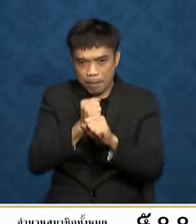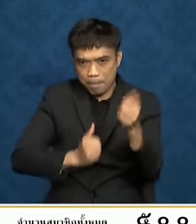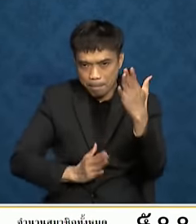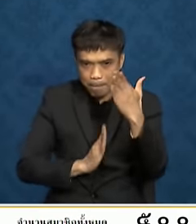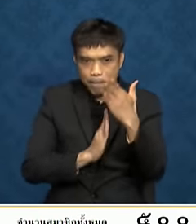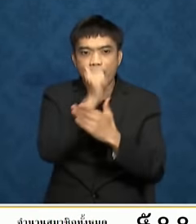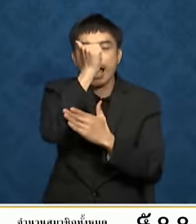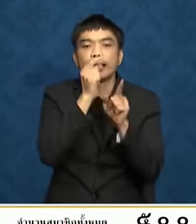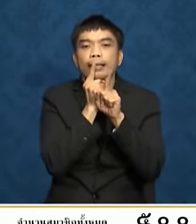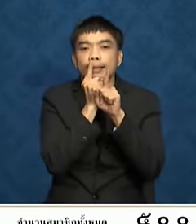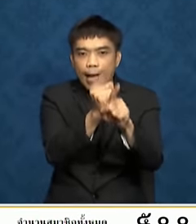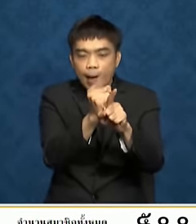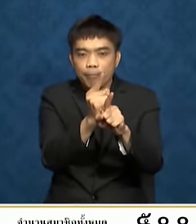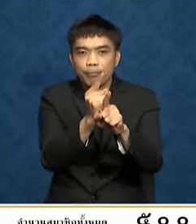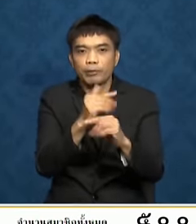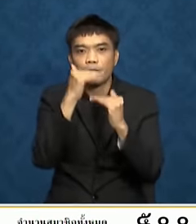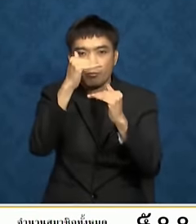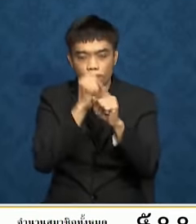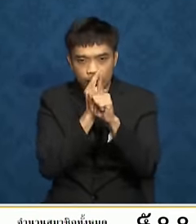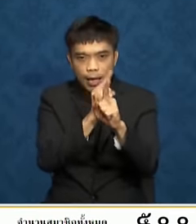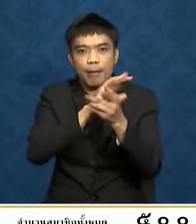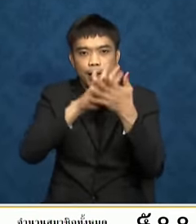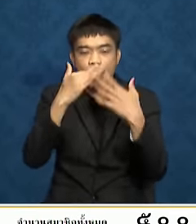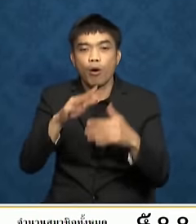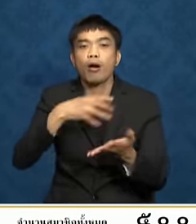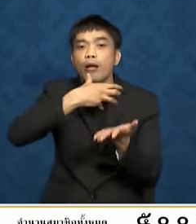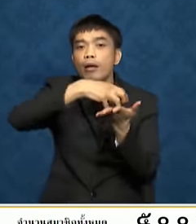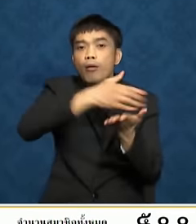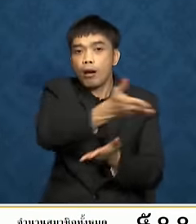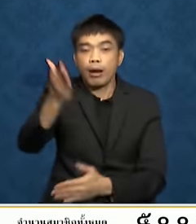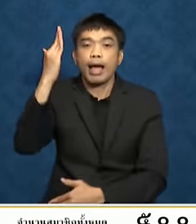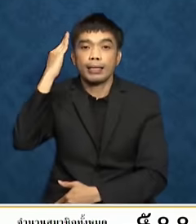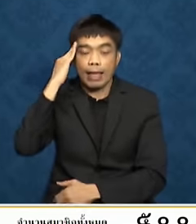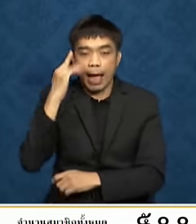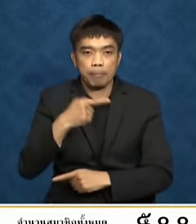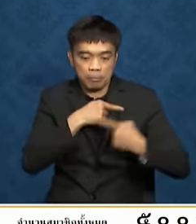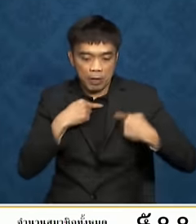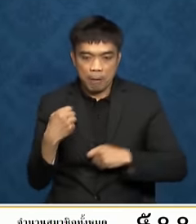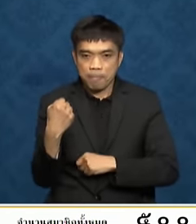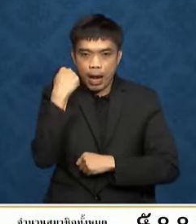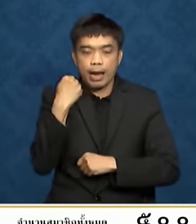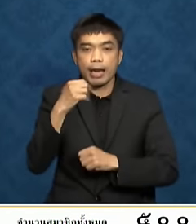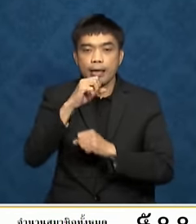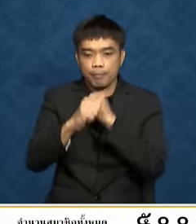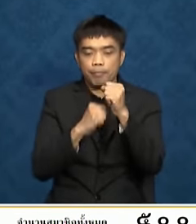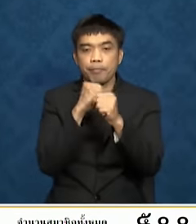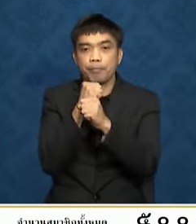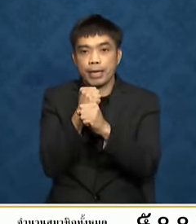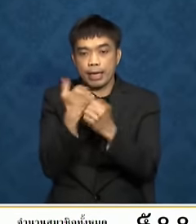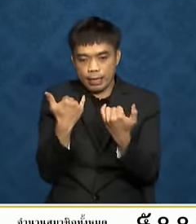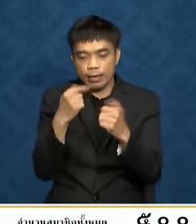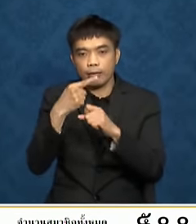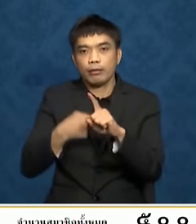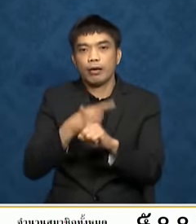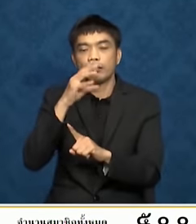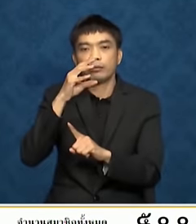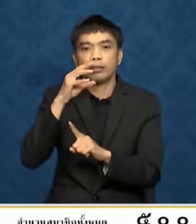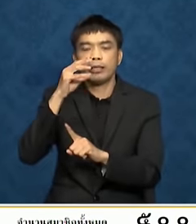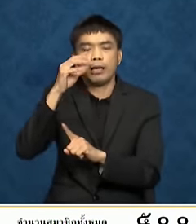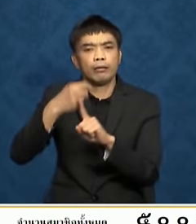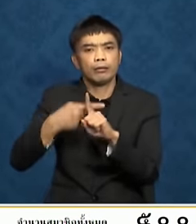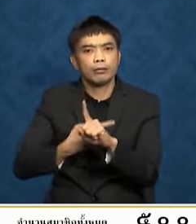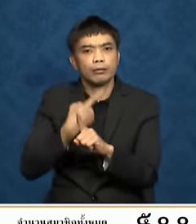ตามกรอบแล้วก็เกินเกณฑ์ด้วยแล้วเรียนให้มั่นใจว่าเวลาที่เหลือที่จะสิ้นปีงบประมาณถึงกันยายนเนี่ยงบประมาณทุกบาท